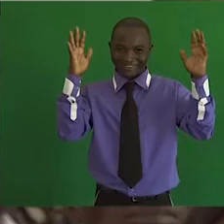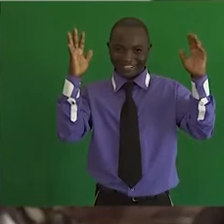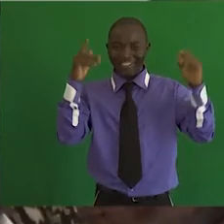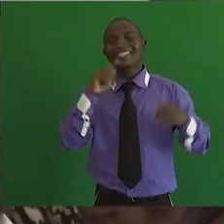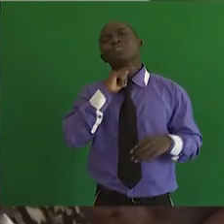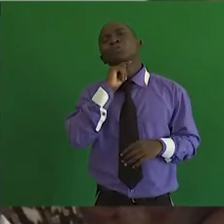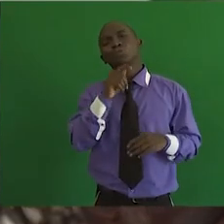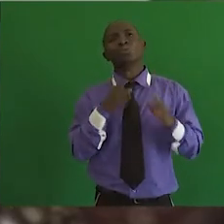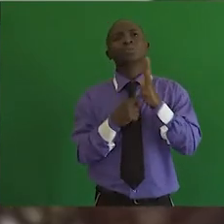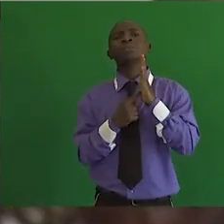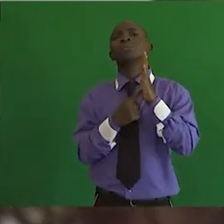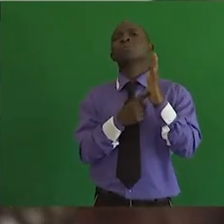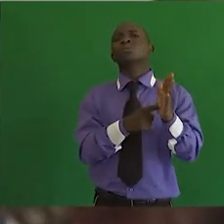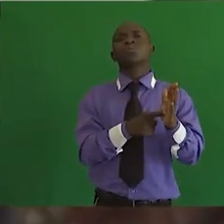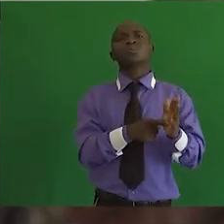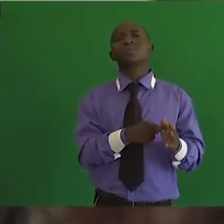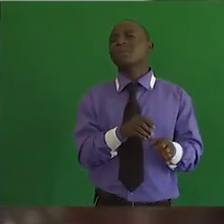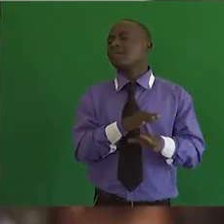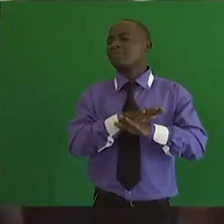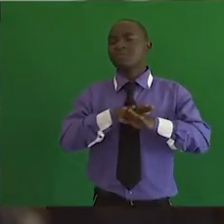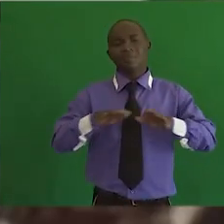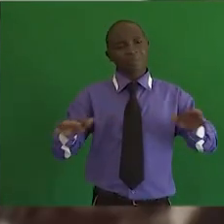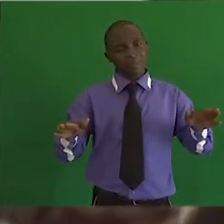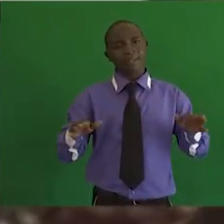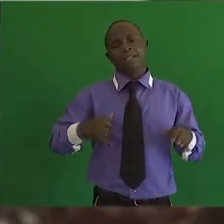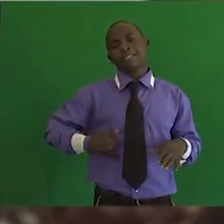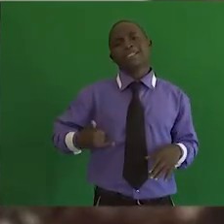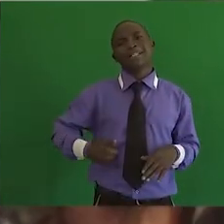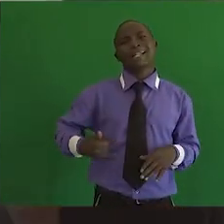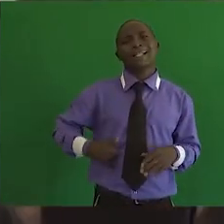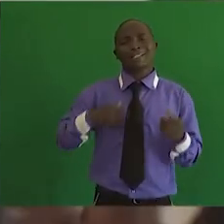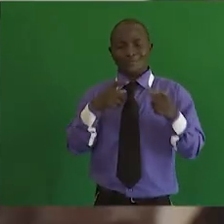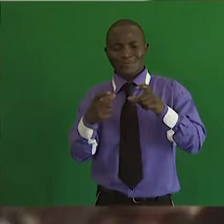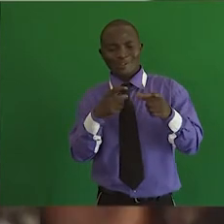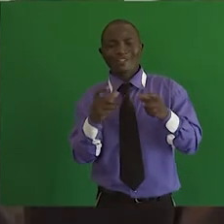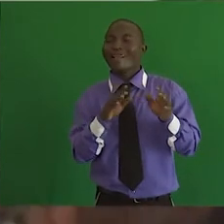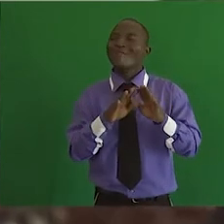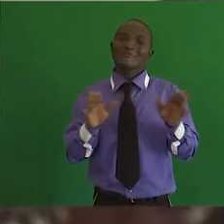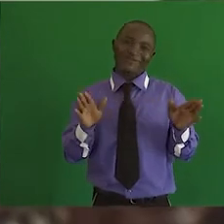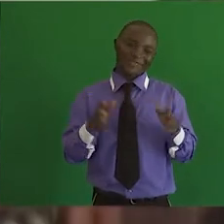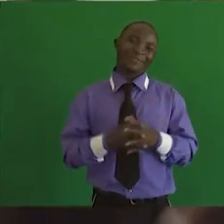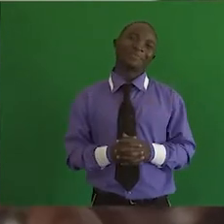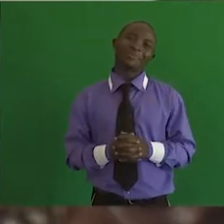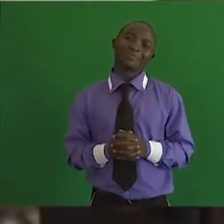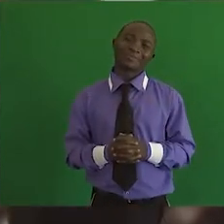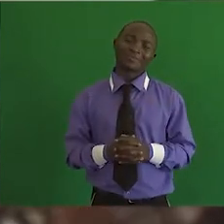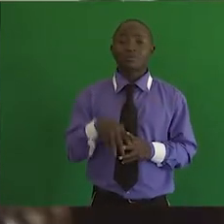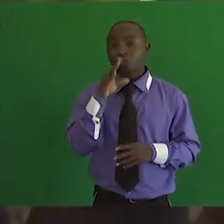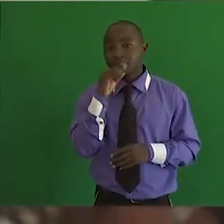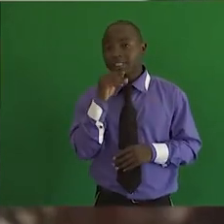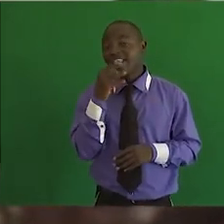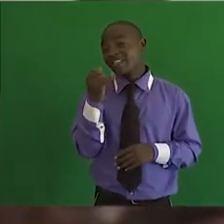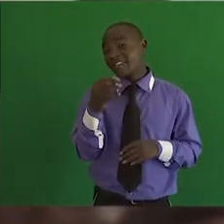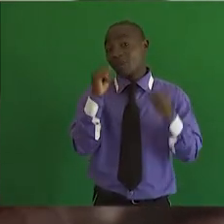Ini dambudziko randinoona hombe riri pakufungirana. Muroora navamwene asi munhu wandinoziva